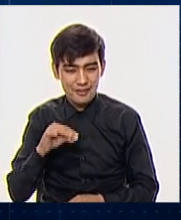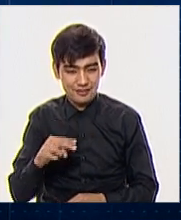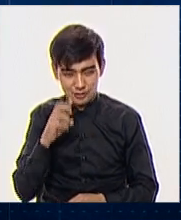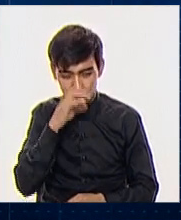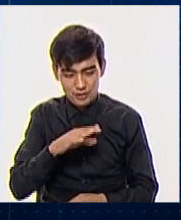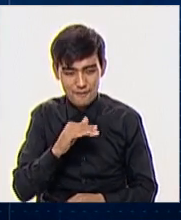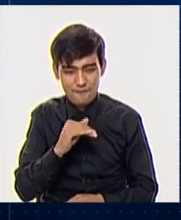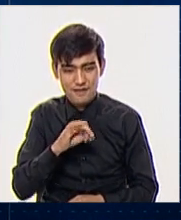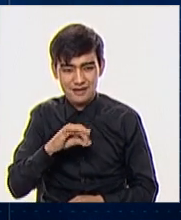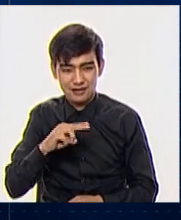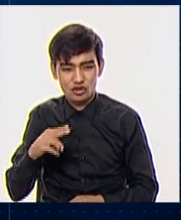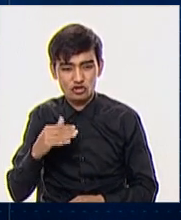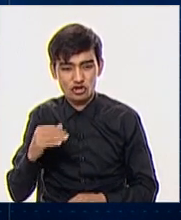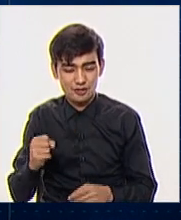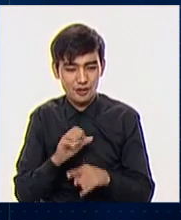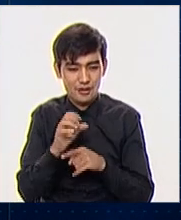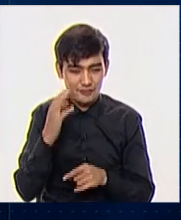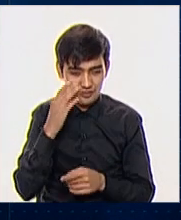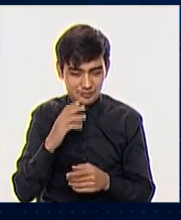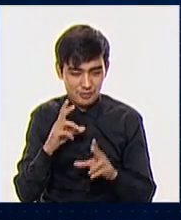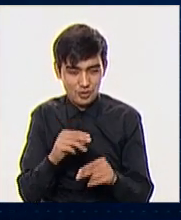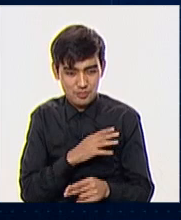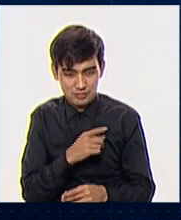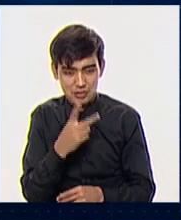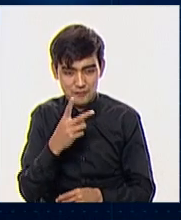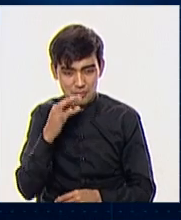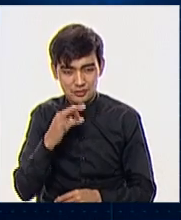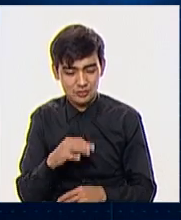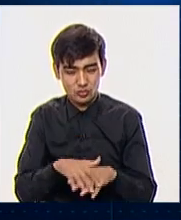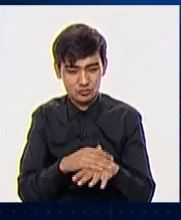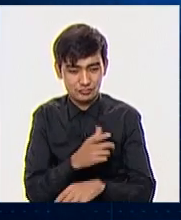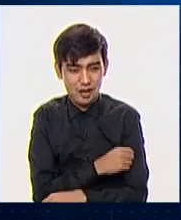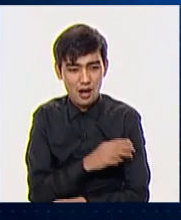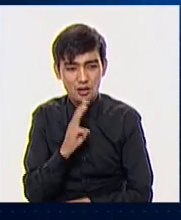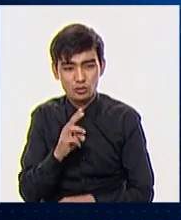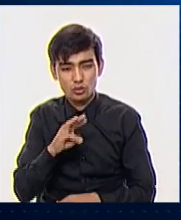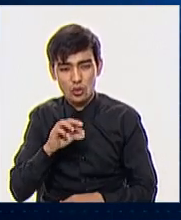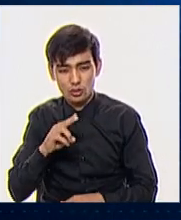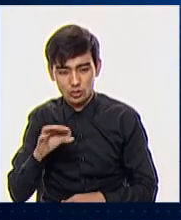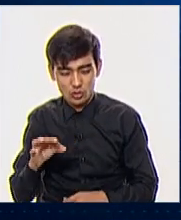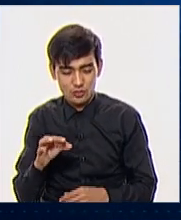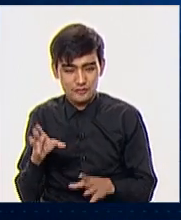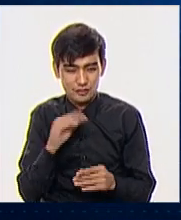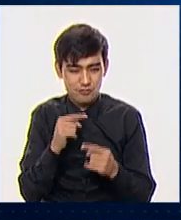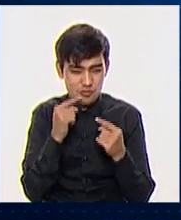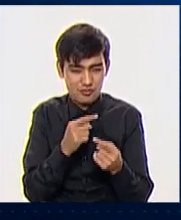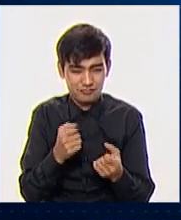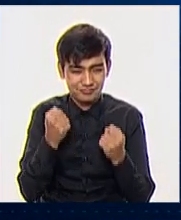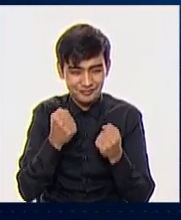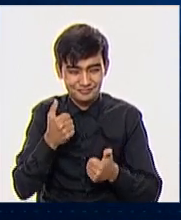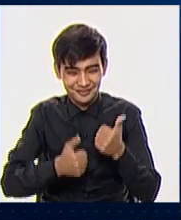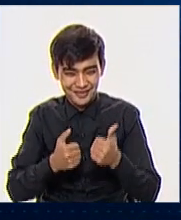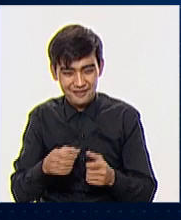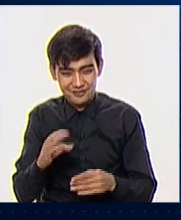Республике Фиджи. Там вакцинированы менее 2% граждан. А в Токио медленно спадает градус недовольства противников Олимпиады,